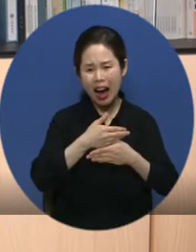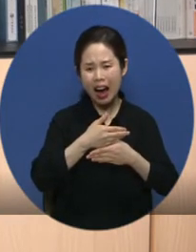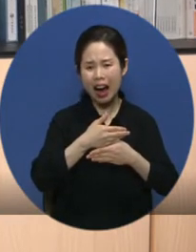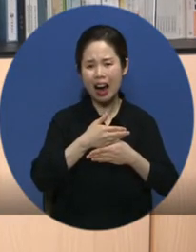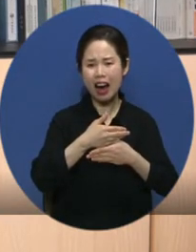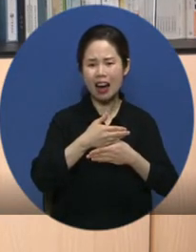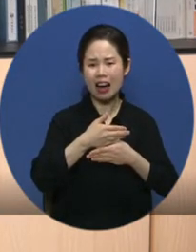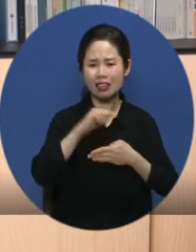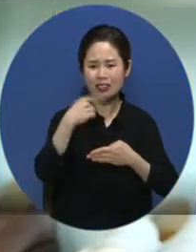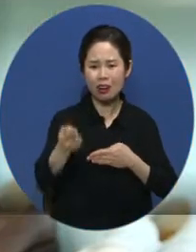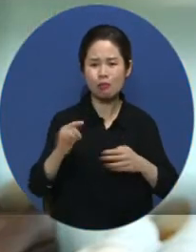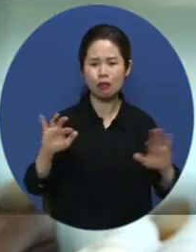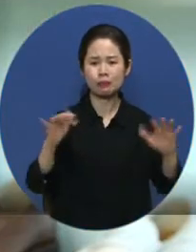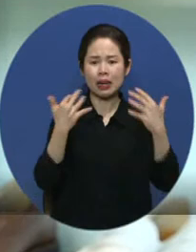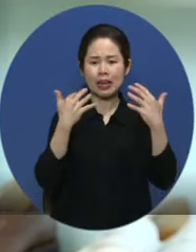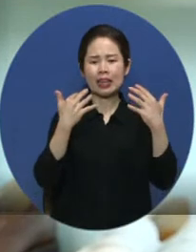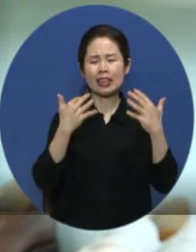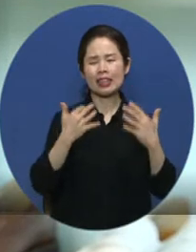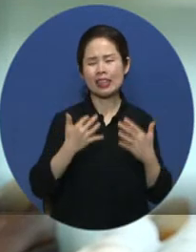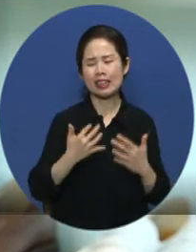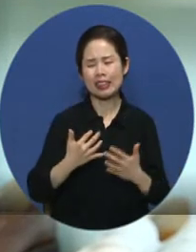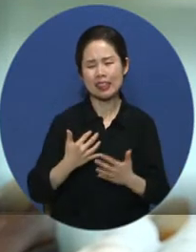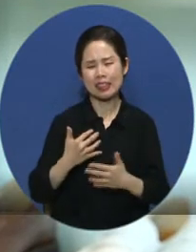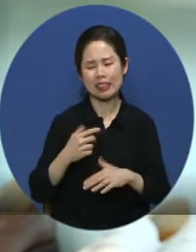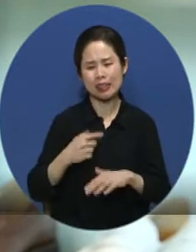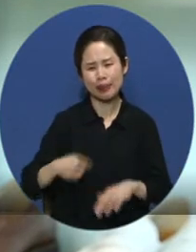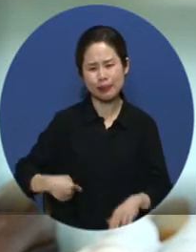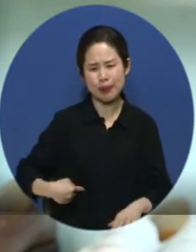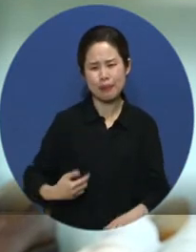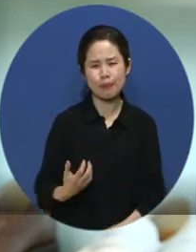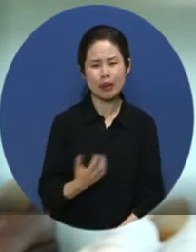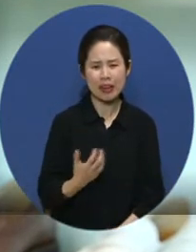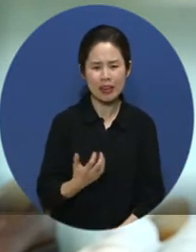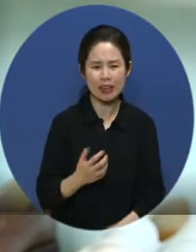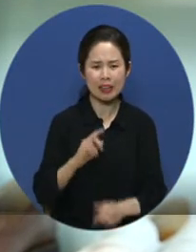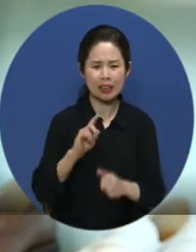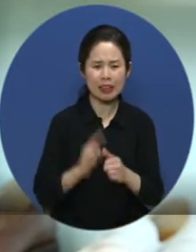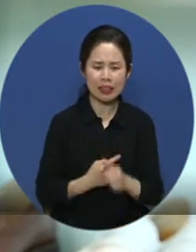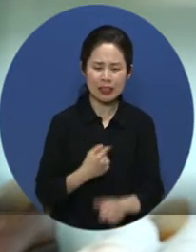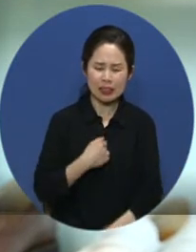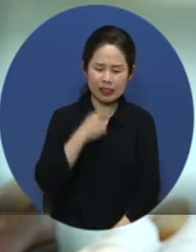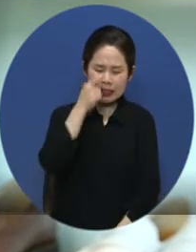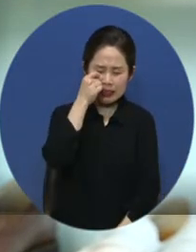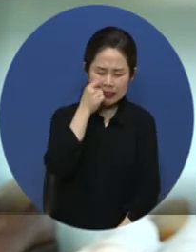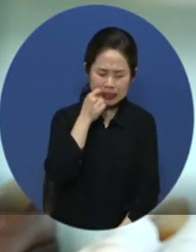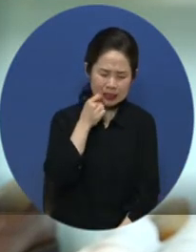부각이 됐다라는 것은 굉장히 마음 아픈 일이고 저를 많이 울게 했던